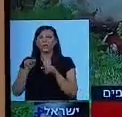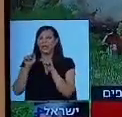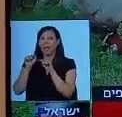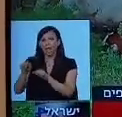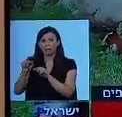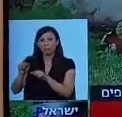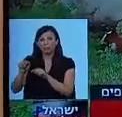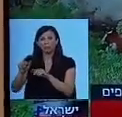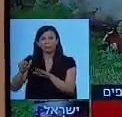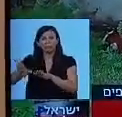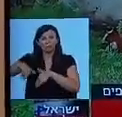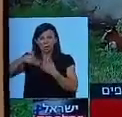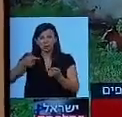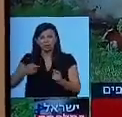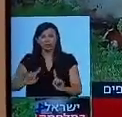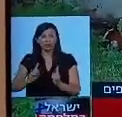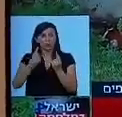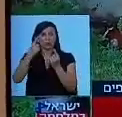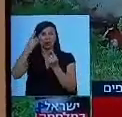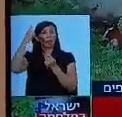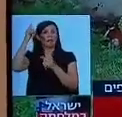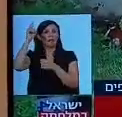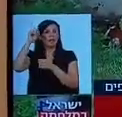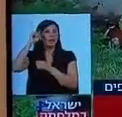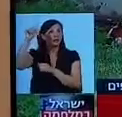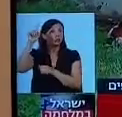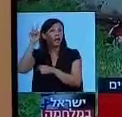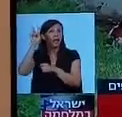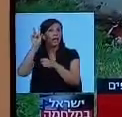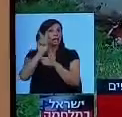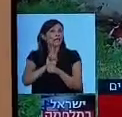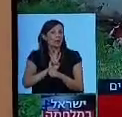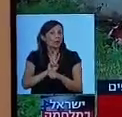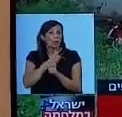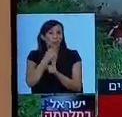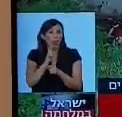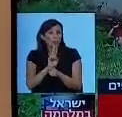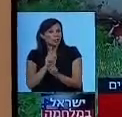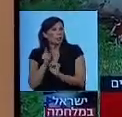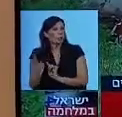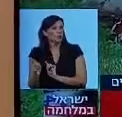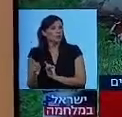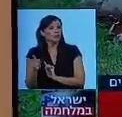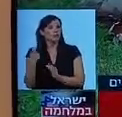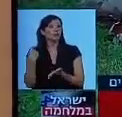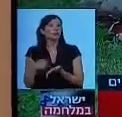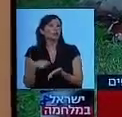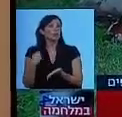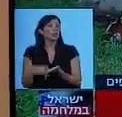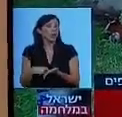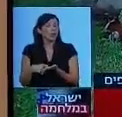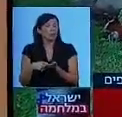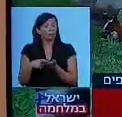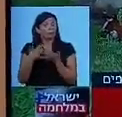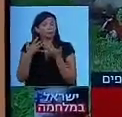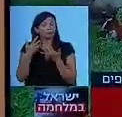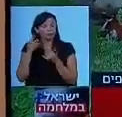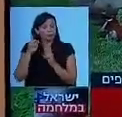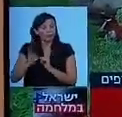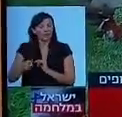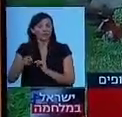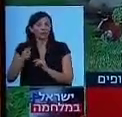לקרות והם ידעו, הזהירו אותם. הם צריכים לשלם את המחיר. הם צריכים לשלם את המחיר, ואנחנו